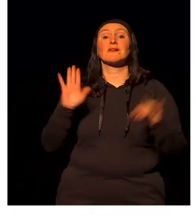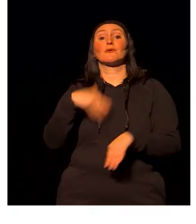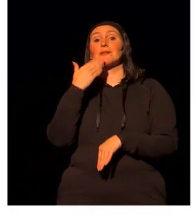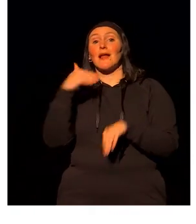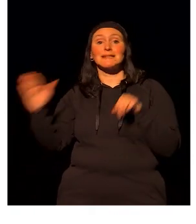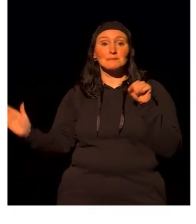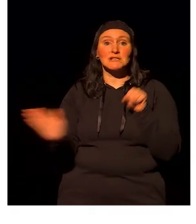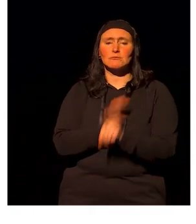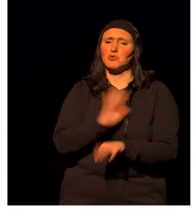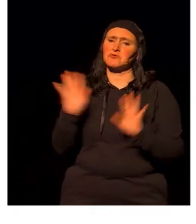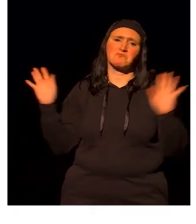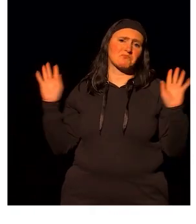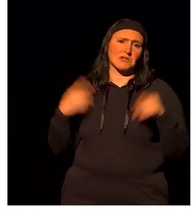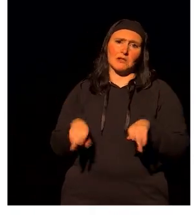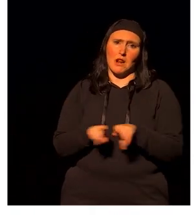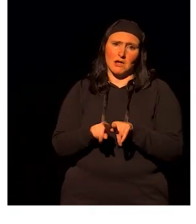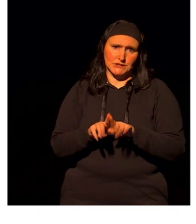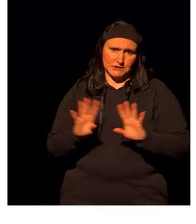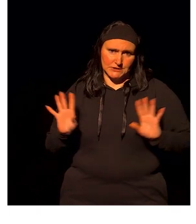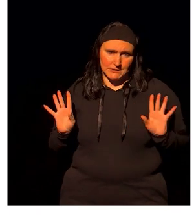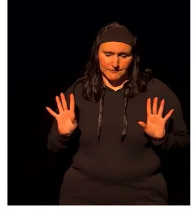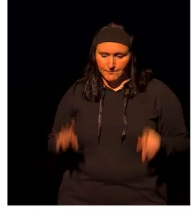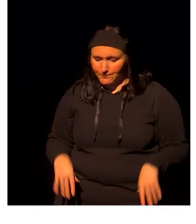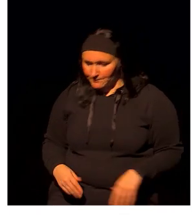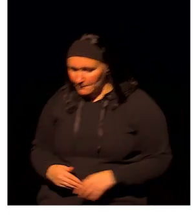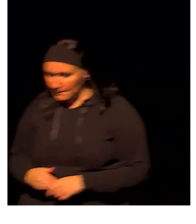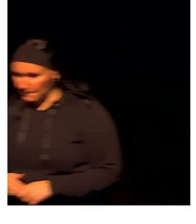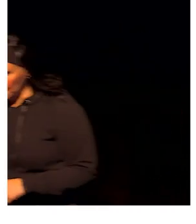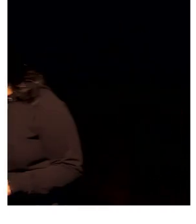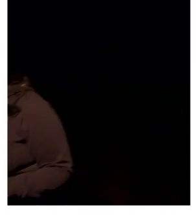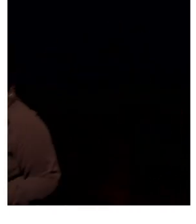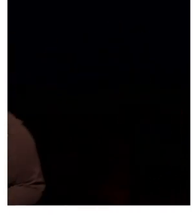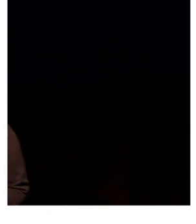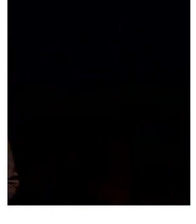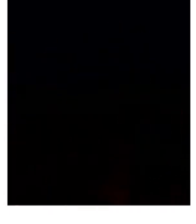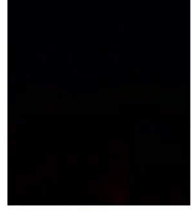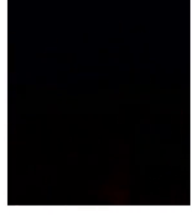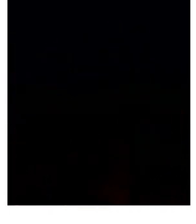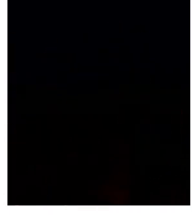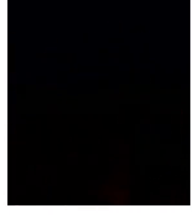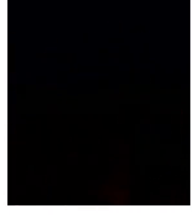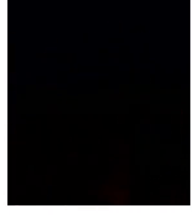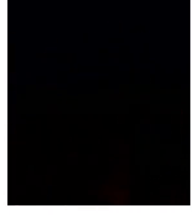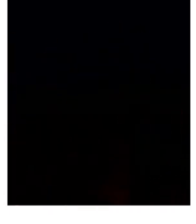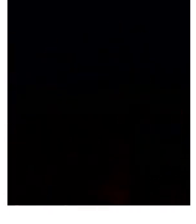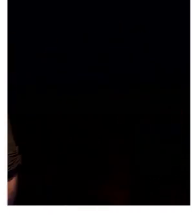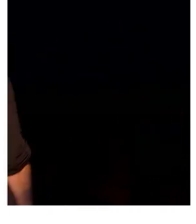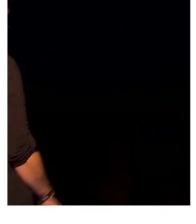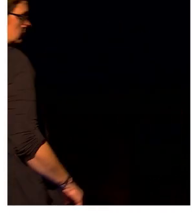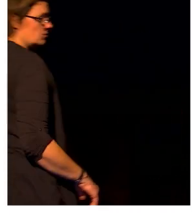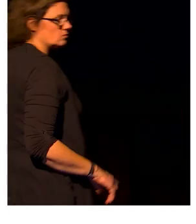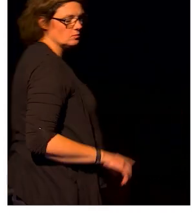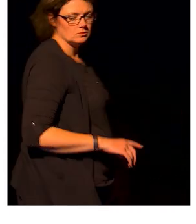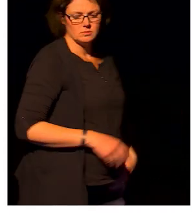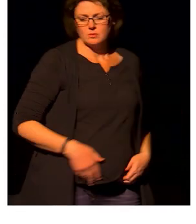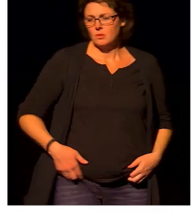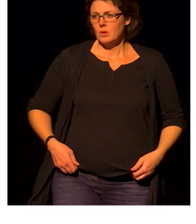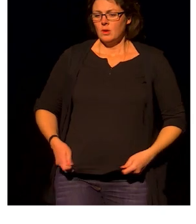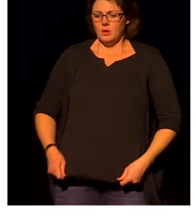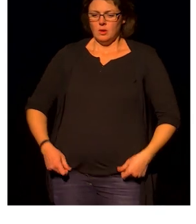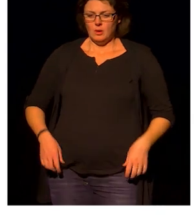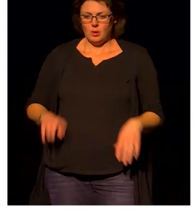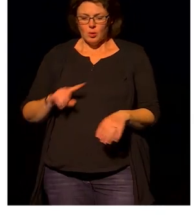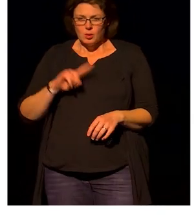wie immer man nennen will, diesen Furor, der jetzt auch im Hamas-Überfall wieder so deutlich in den